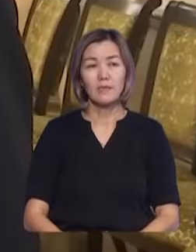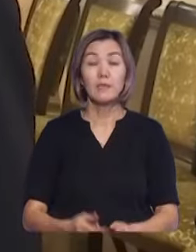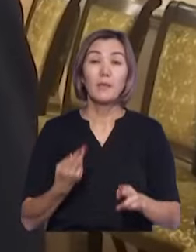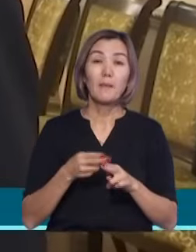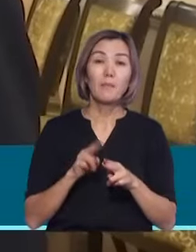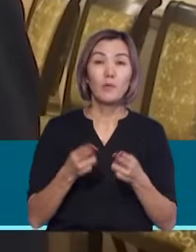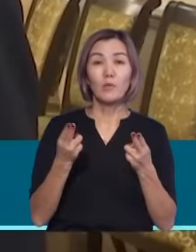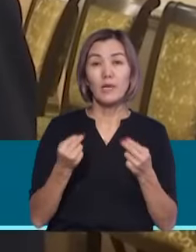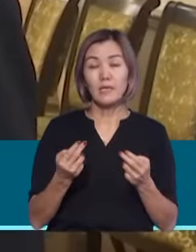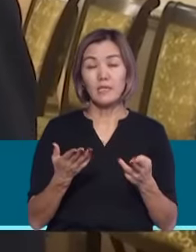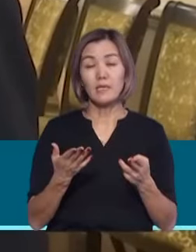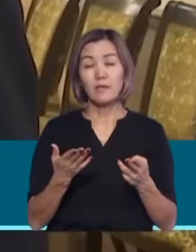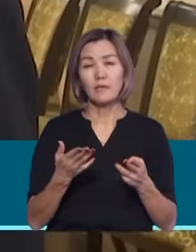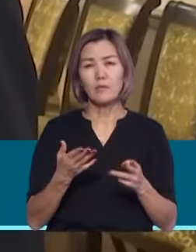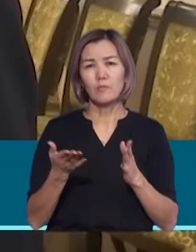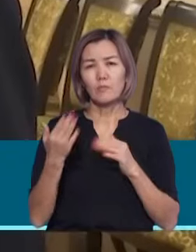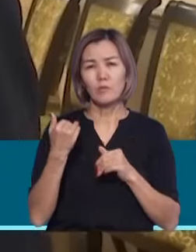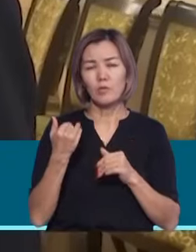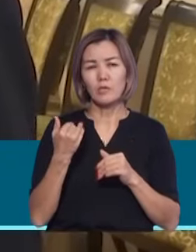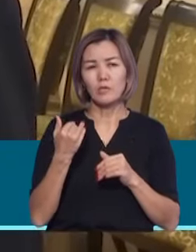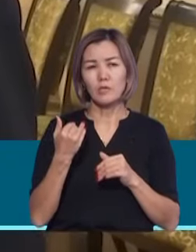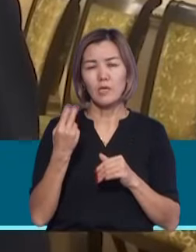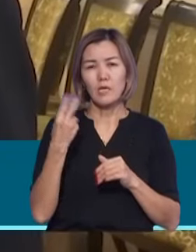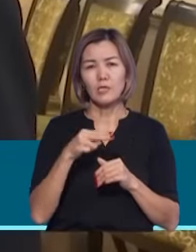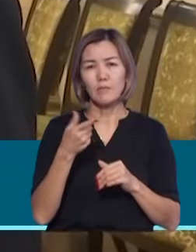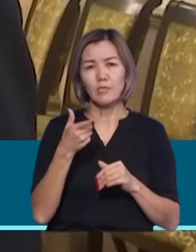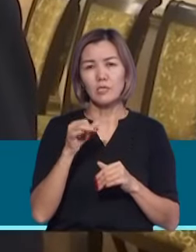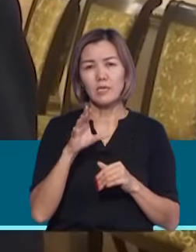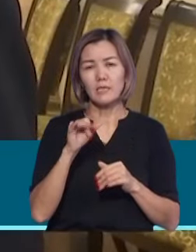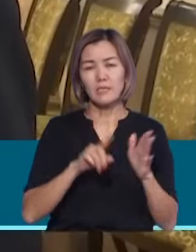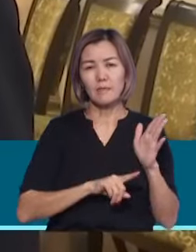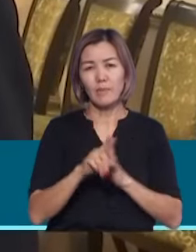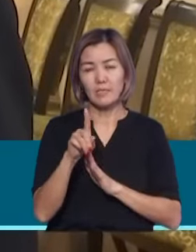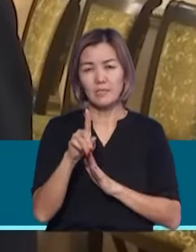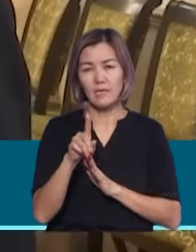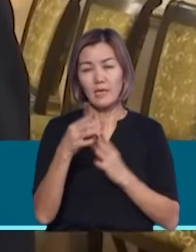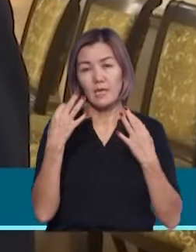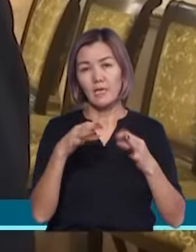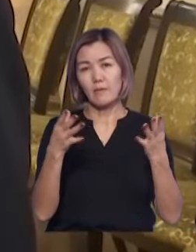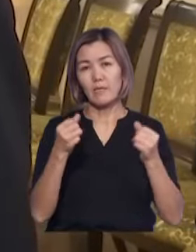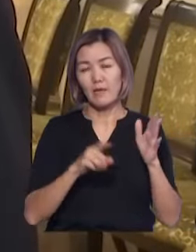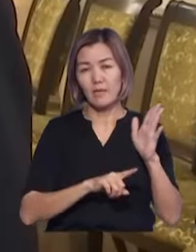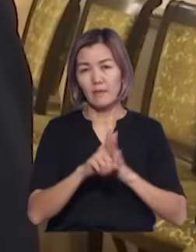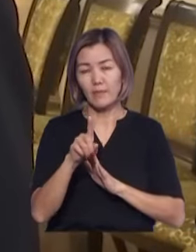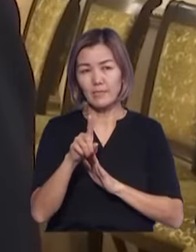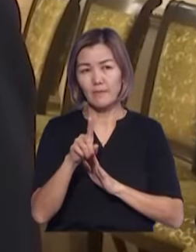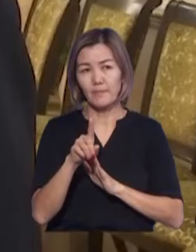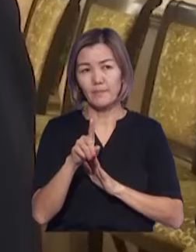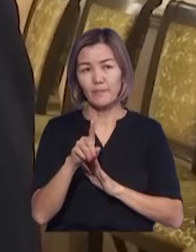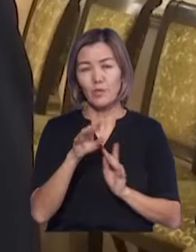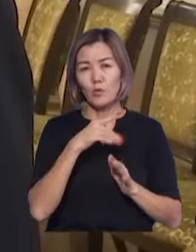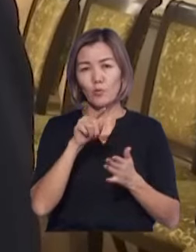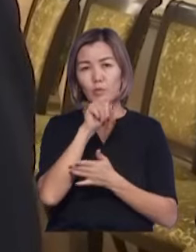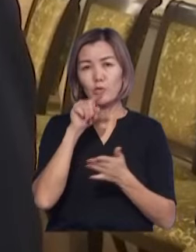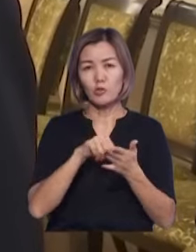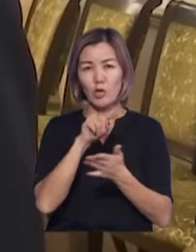әрине ұлы мереке, сонау өткен ғасырдың 90-шы жылдардың басында егемендік алған күні алдымызда көптеген сұрақтар